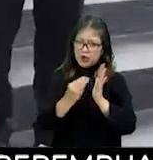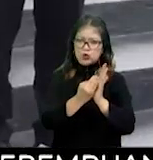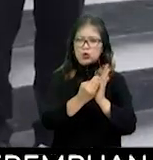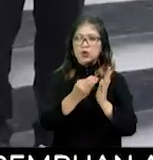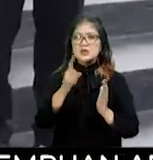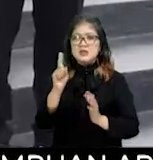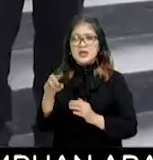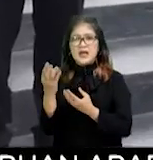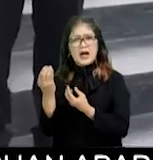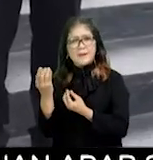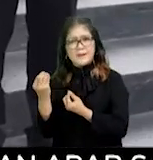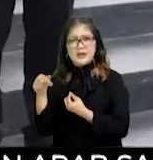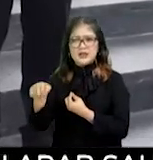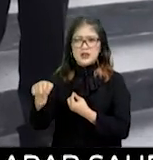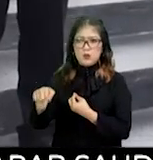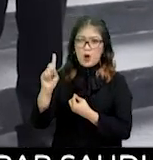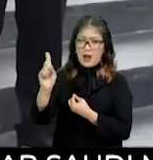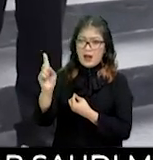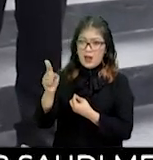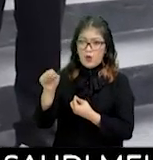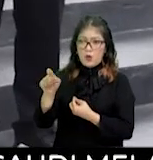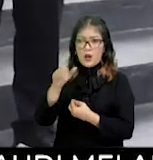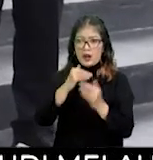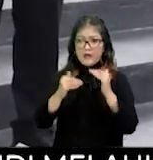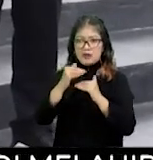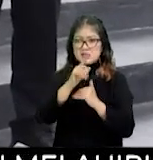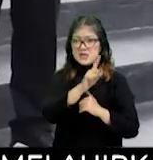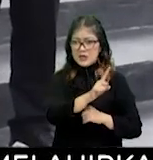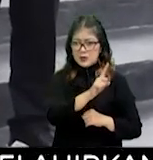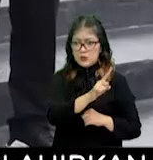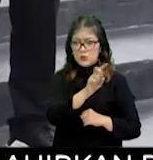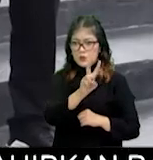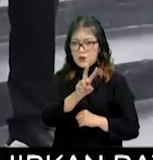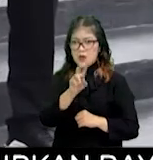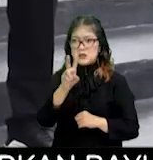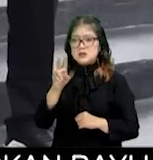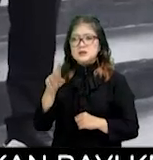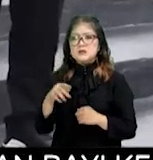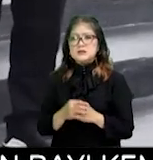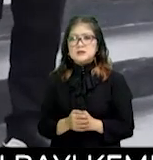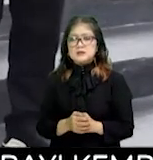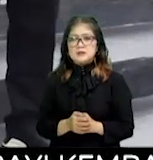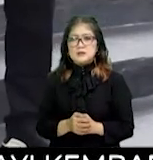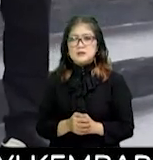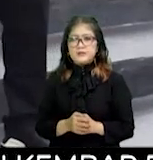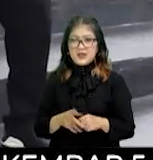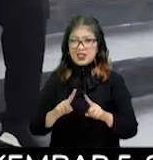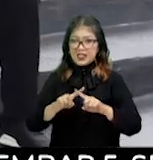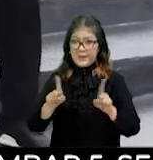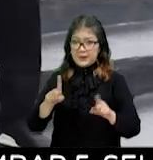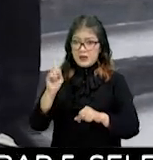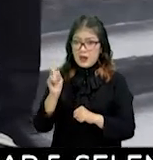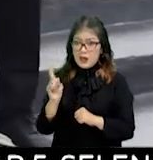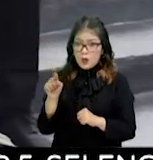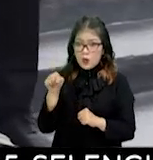di SKB itu kan hanya yang level PPKM 1 dan 2 yang 100% melakukan PTM. Tetapi kalau misalnya